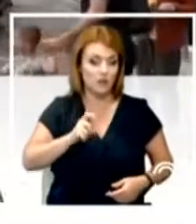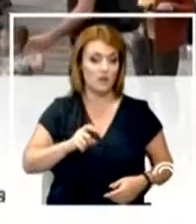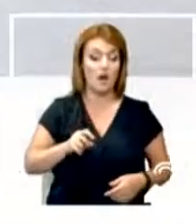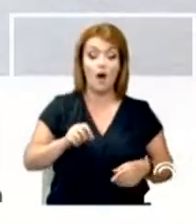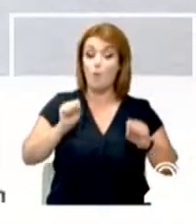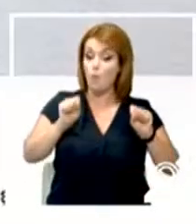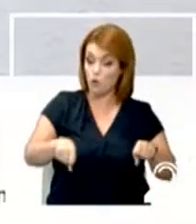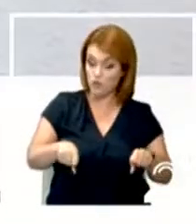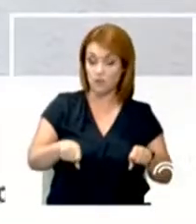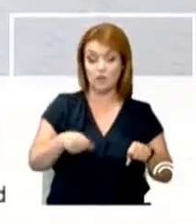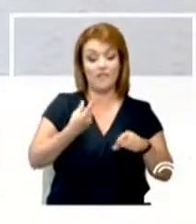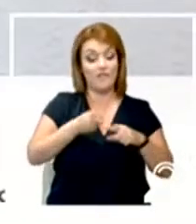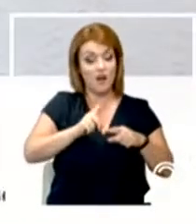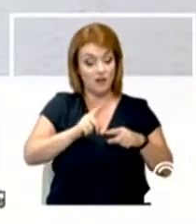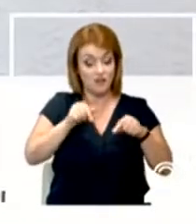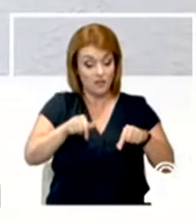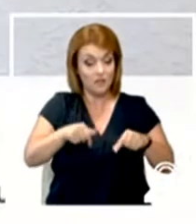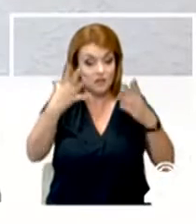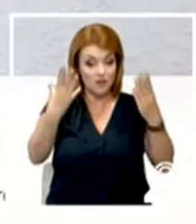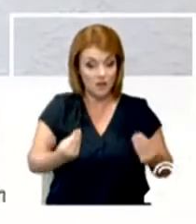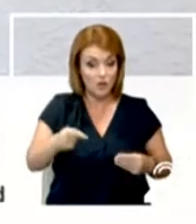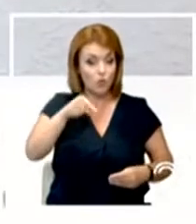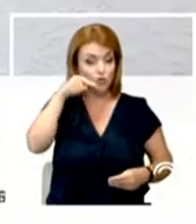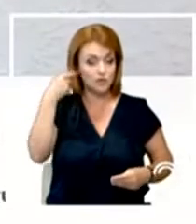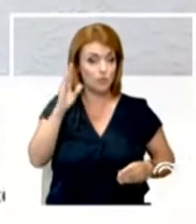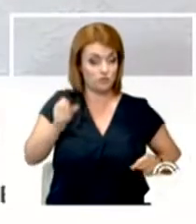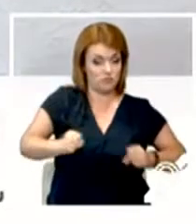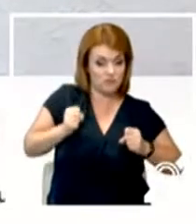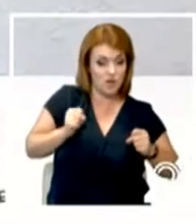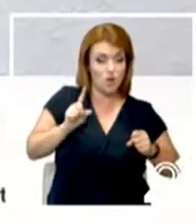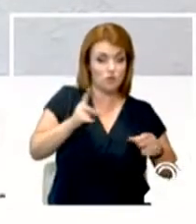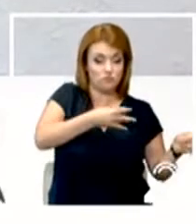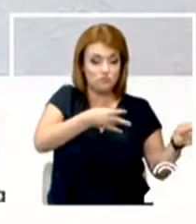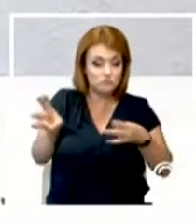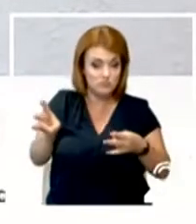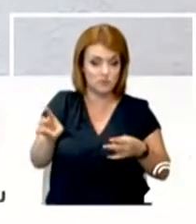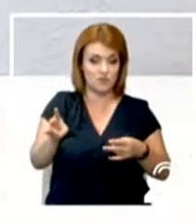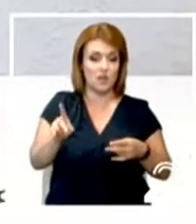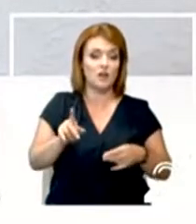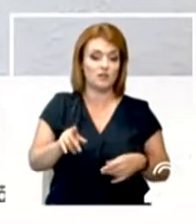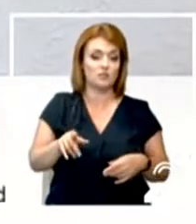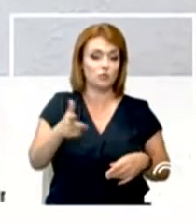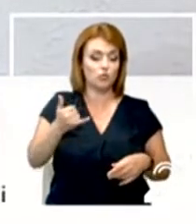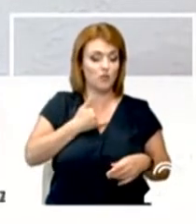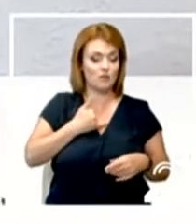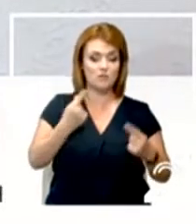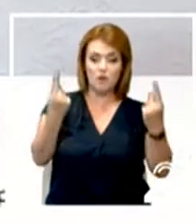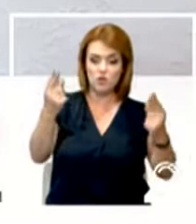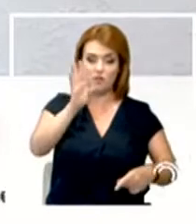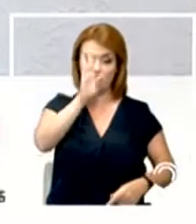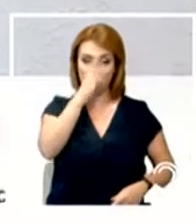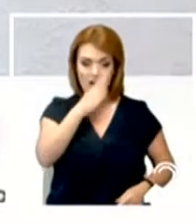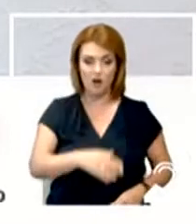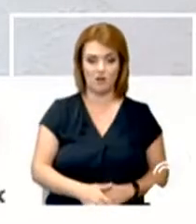може постаратись зробити щось особливо гидке, щось особливо жорстоке. Такий у нас ворог, але і будь-який